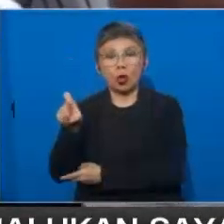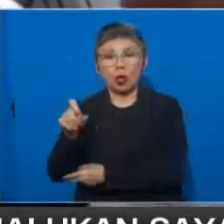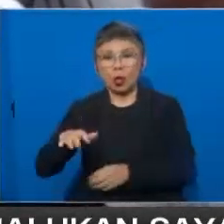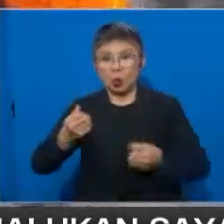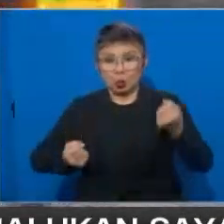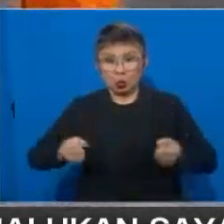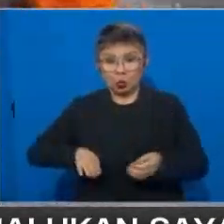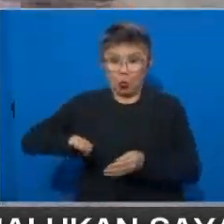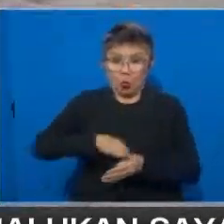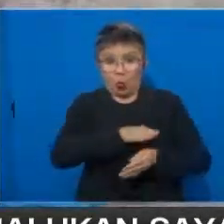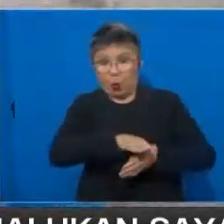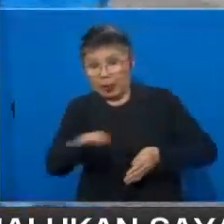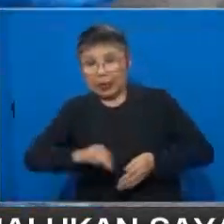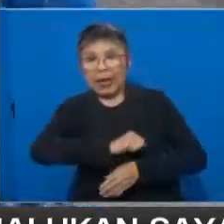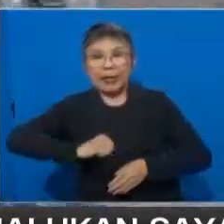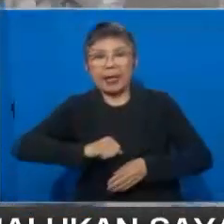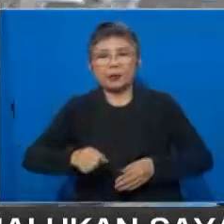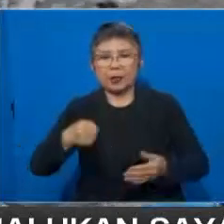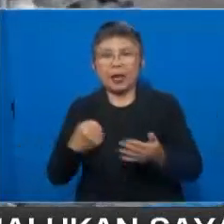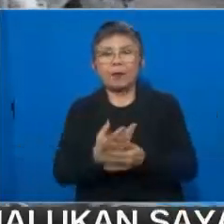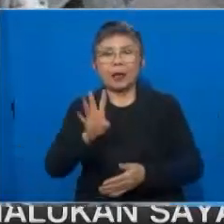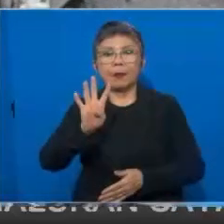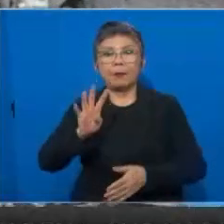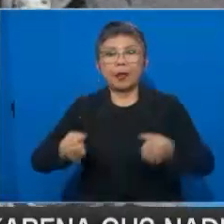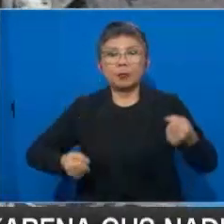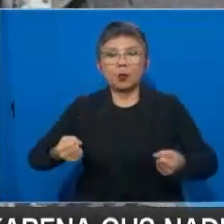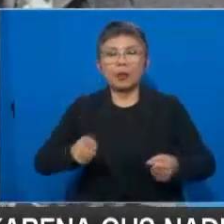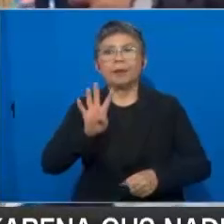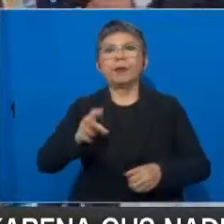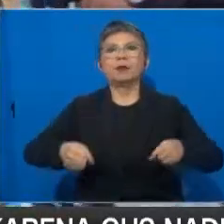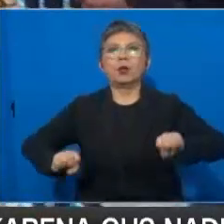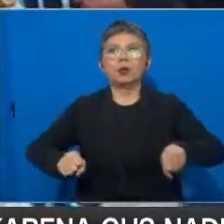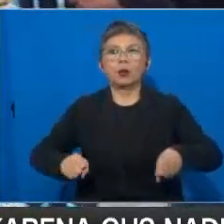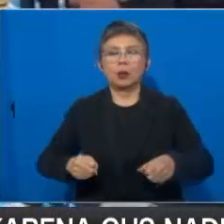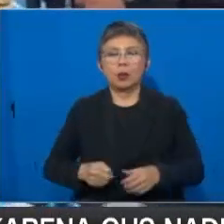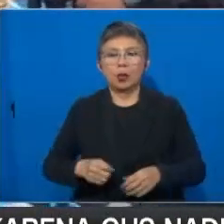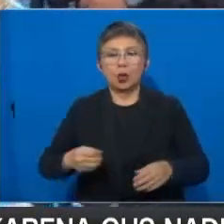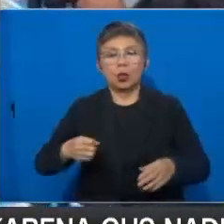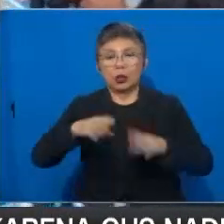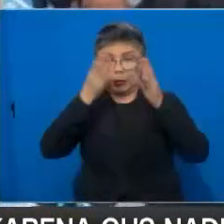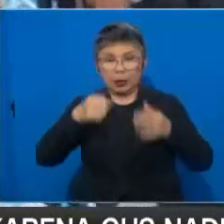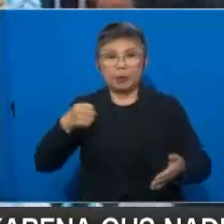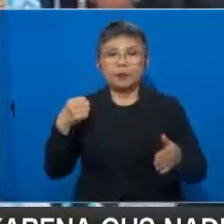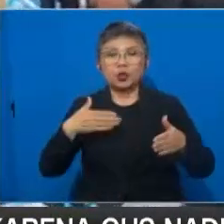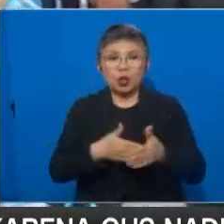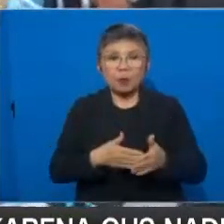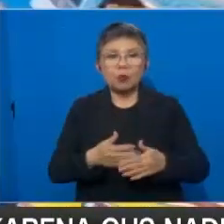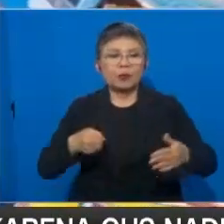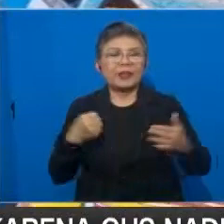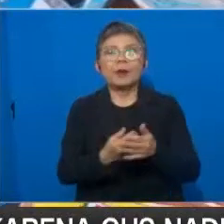oleng ke bahu kanan jalan dan menabrak 4 kendaraan roda 4 dan 4 motor. Truk berhenti melaju setelah menabrak rumah